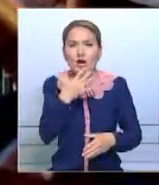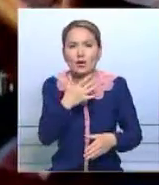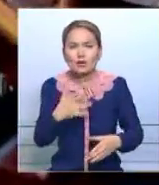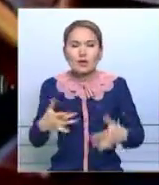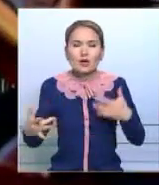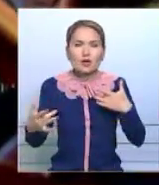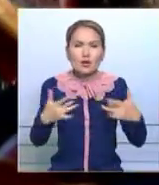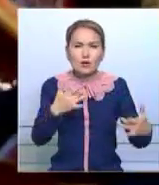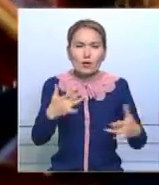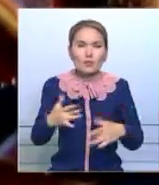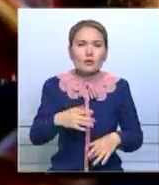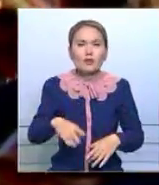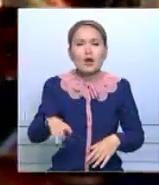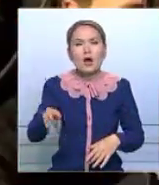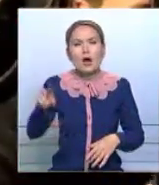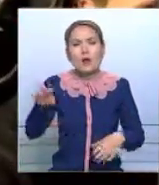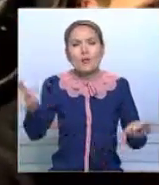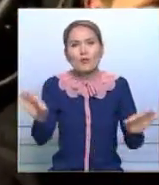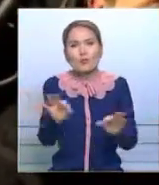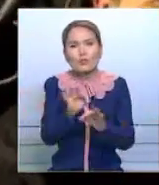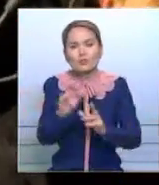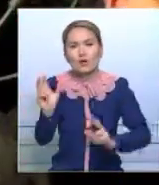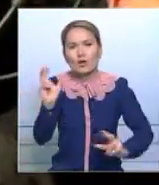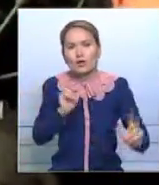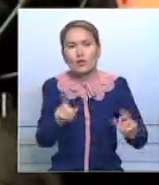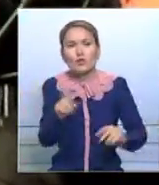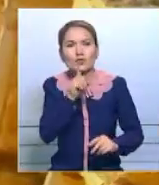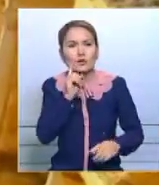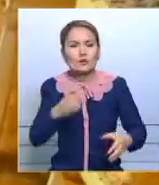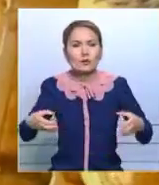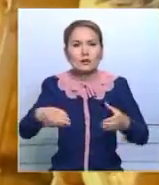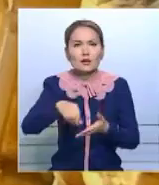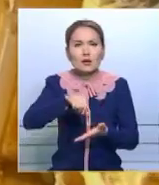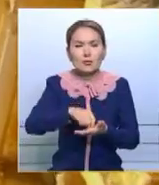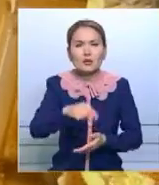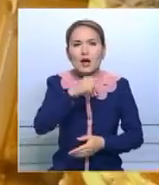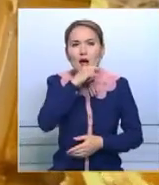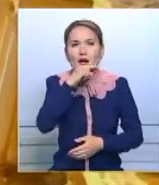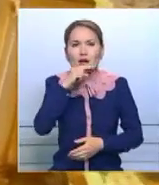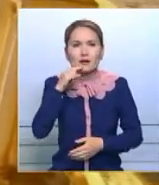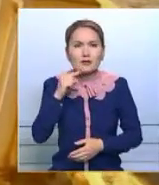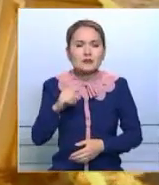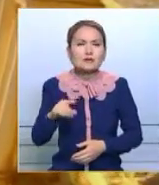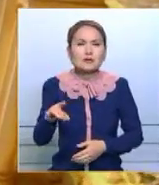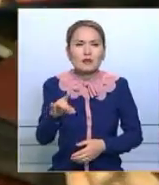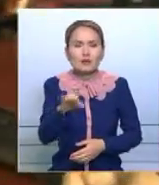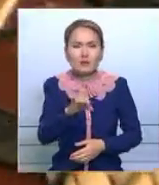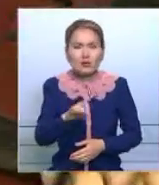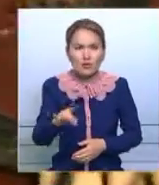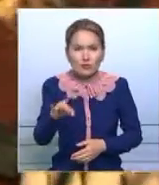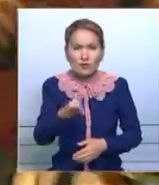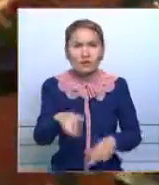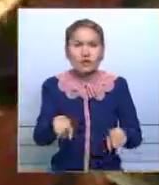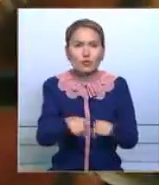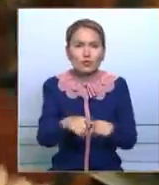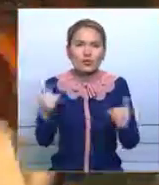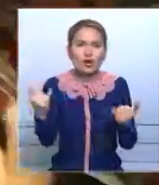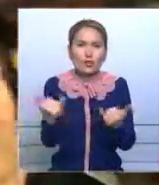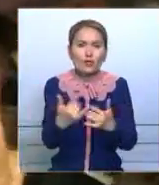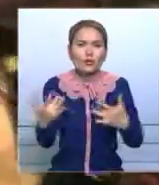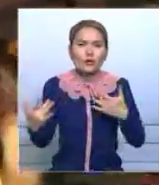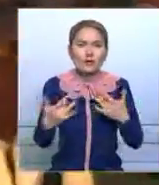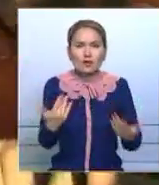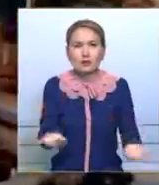оркестр және музыка университетінің хоры қатысқан. Ал сырт елден Ресей халық әртісі Валерий Георгиевтің басшылығымен Мариин